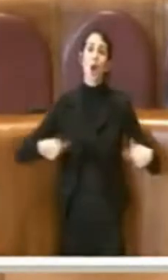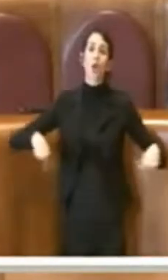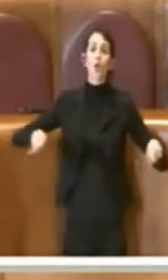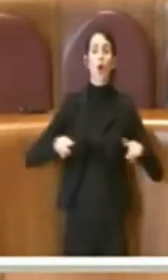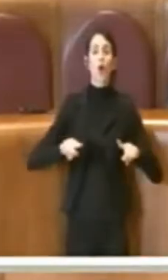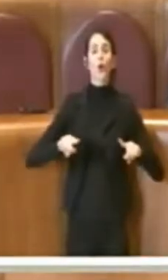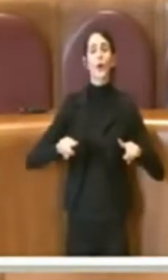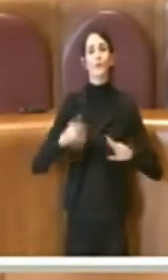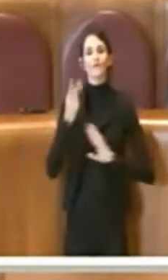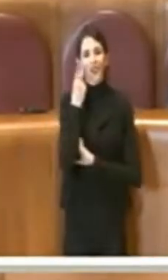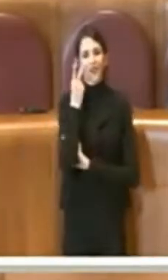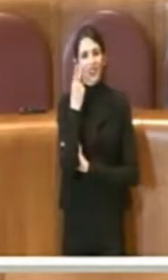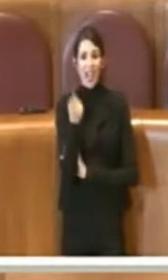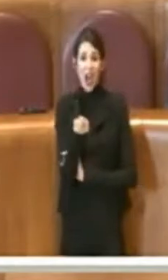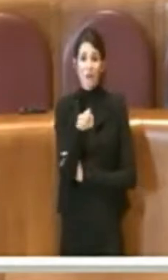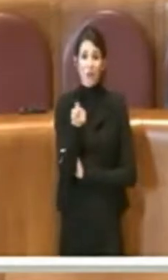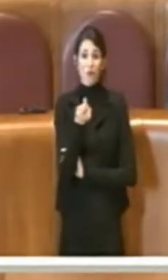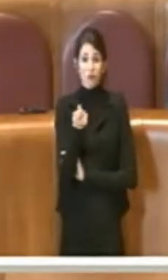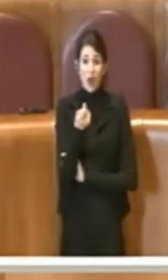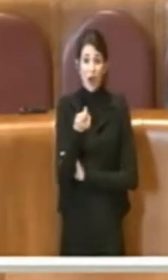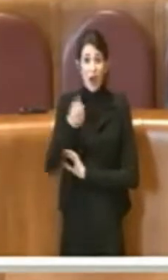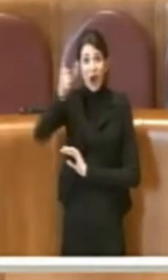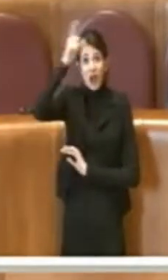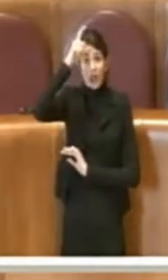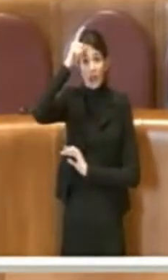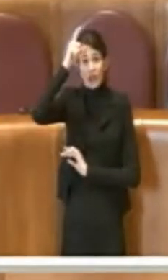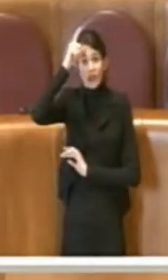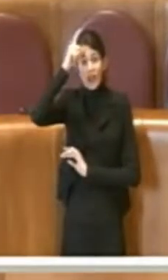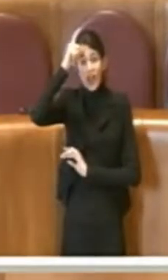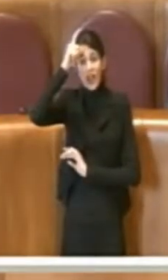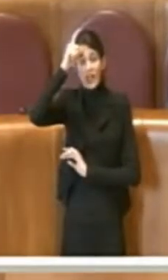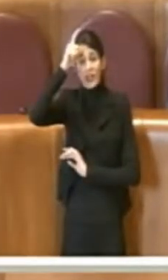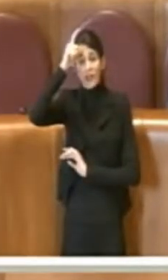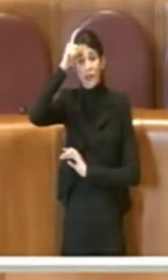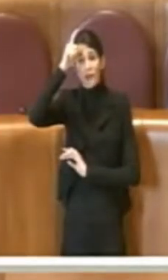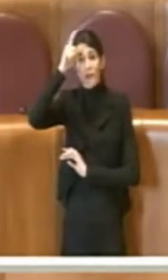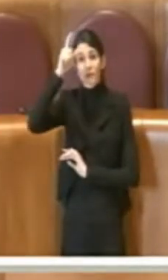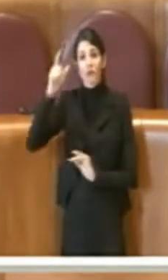vediamo un po' un'inerzia dei piani alti, permettetemi questa espressione.